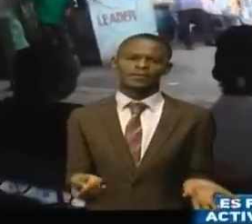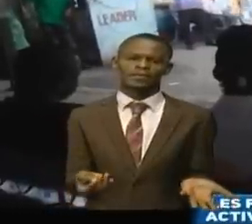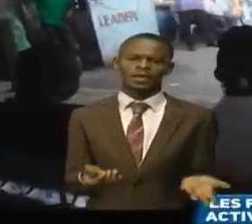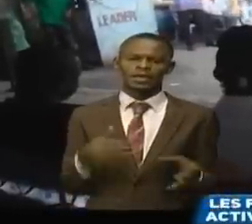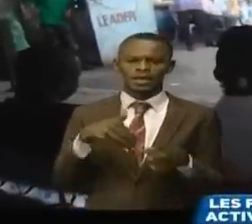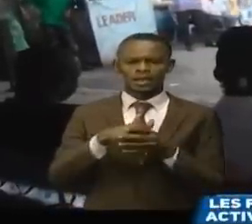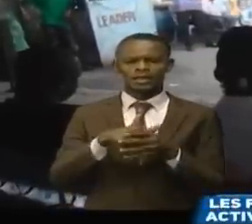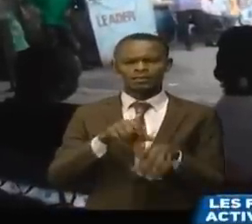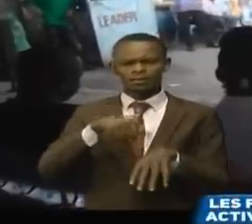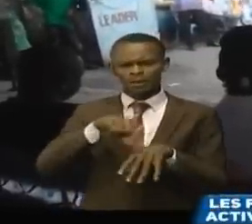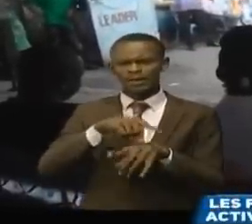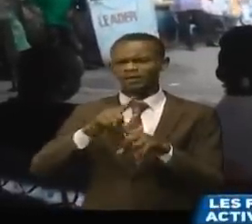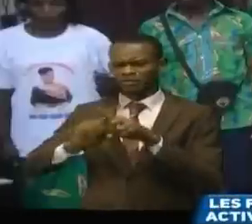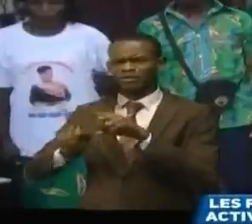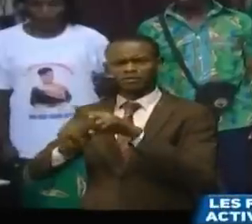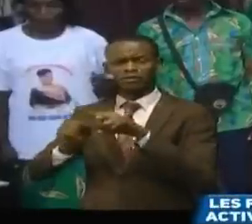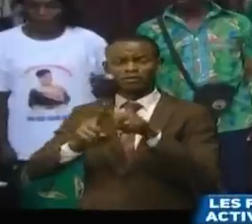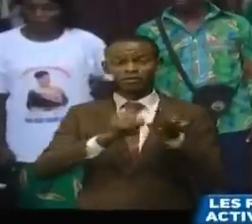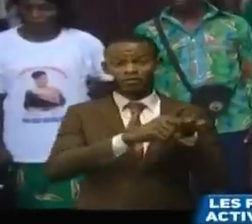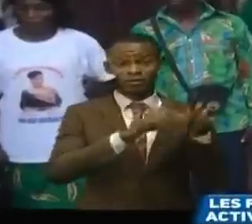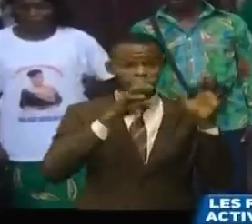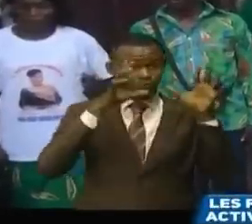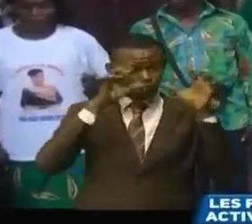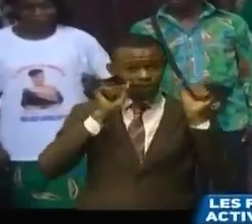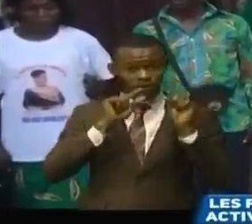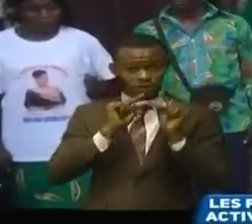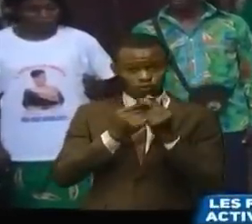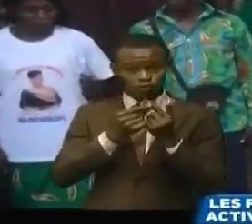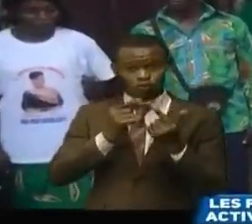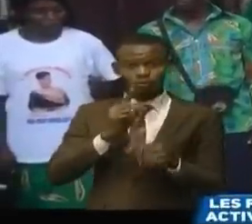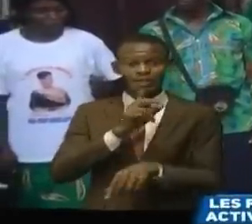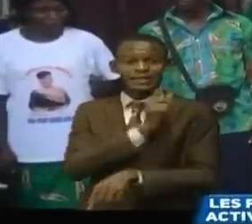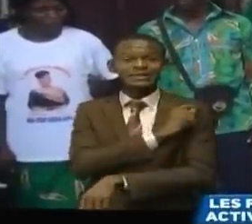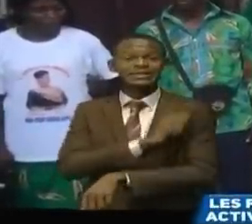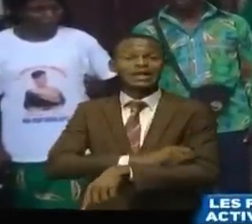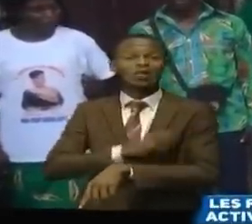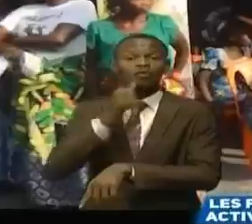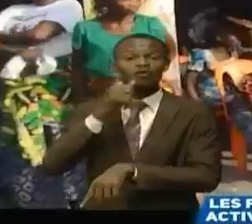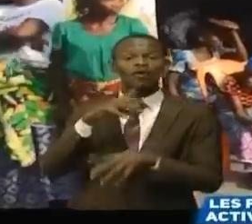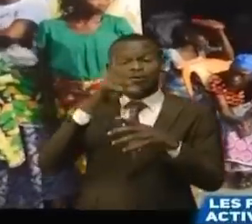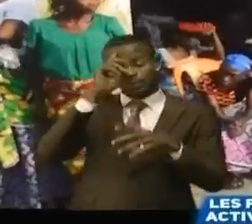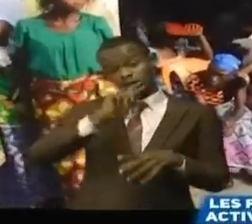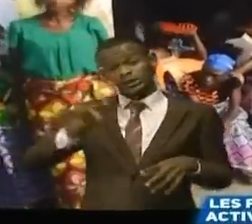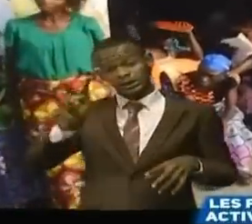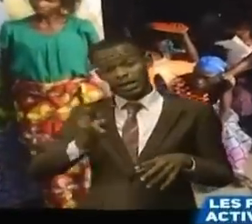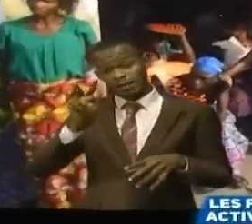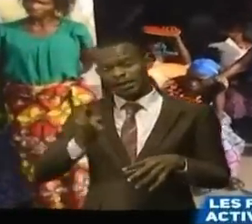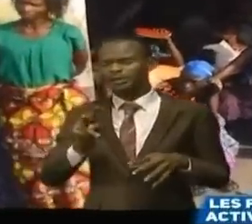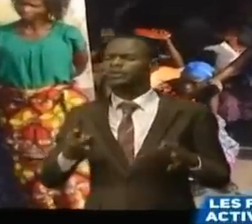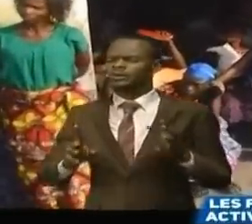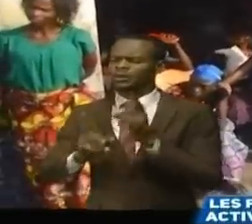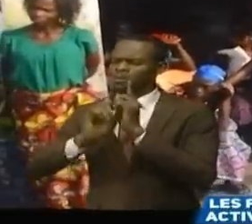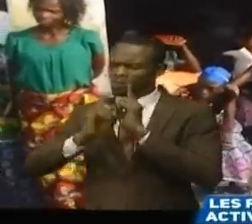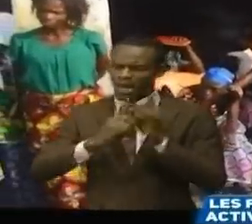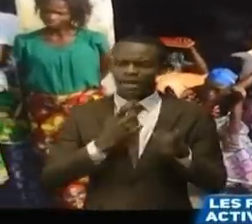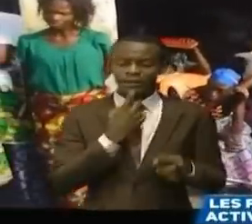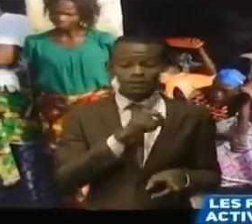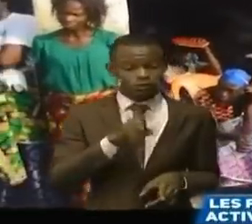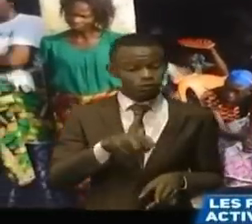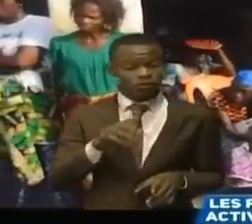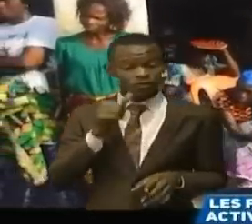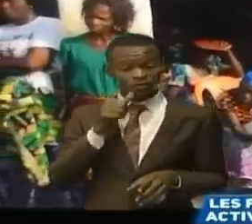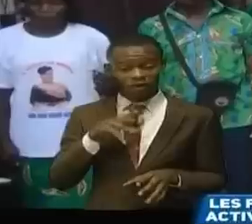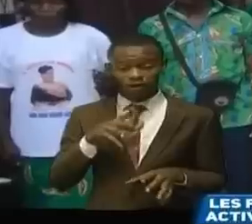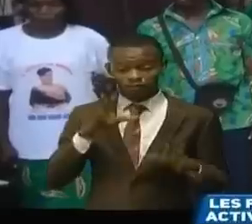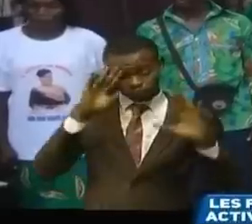Kimbanteke, Karine Tsumpi a conscientisé l'assistance sur les rôles que doit jouer la femme pour la réélection de Félix Antoine